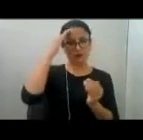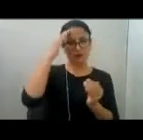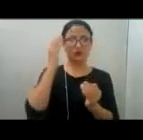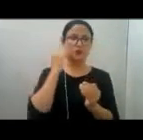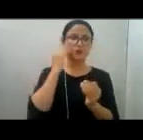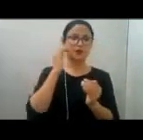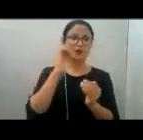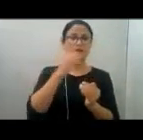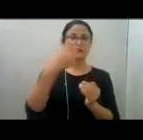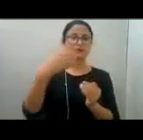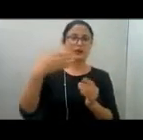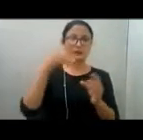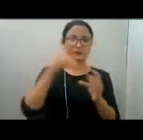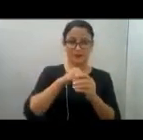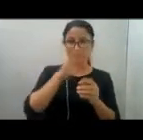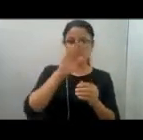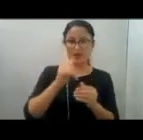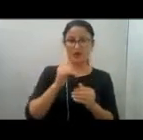सेलमा आउनुभएका